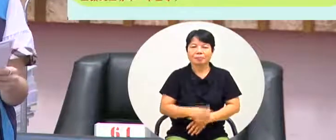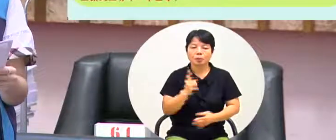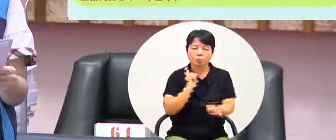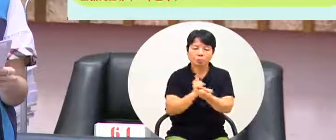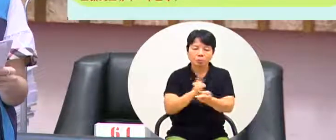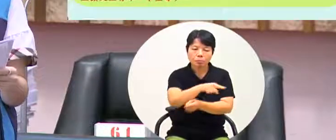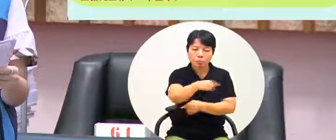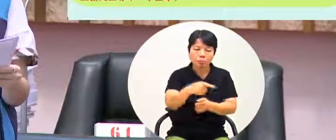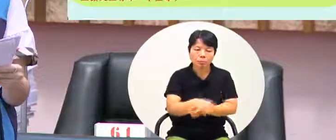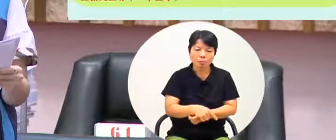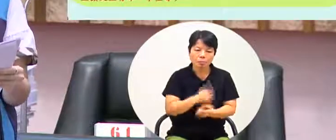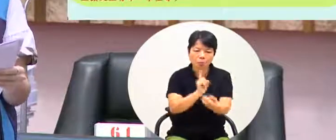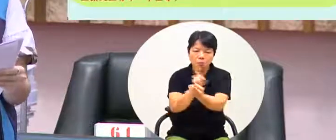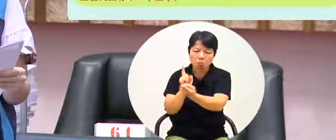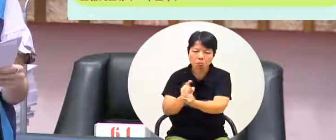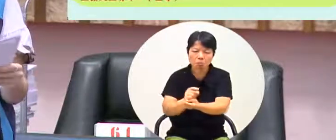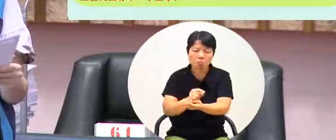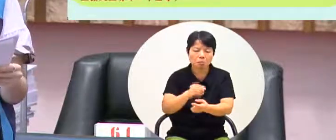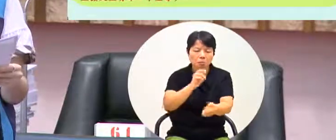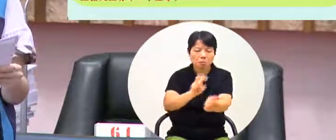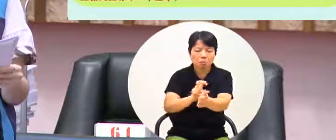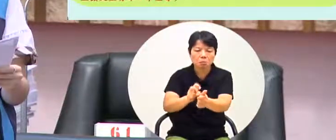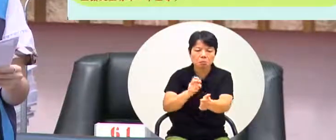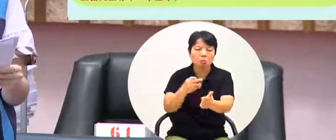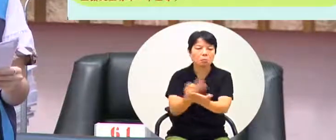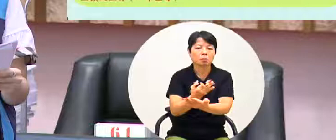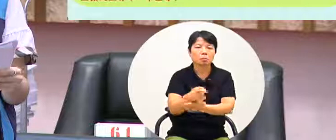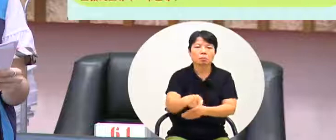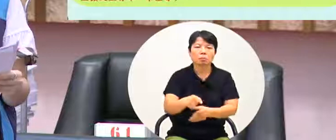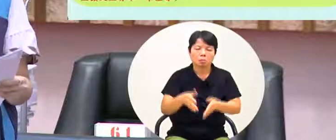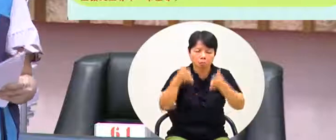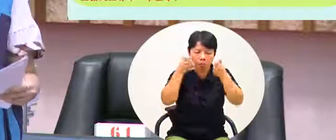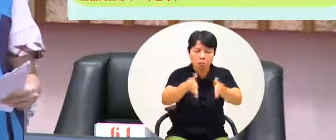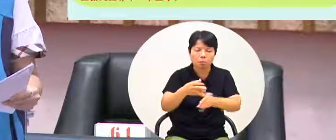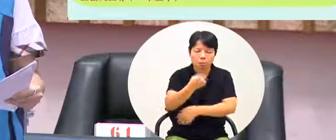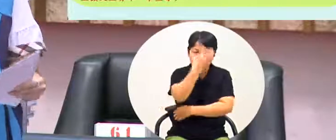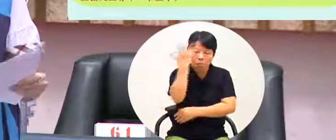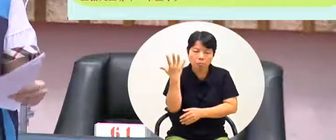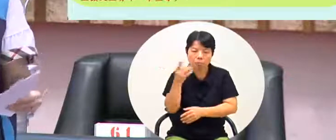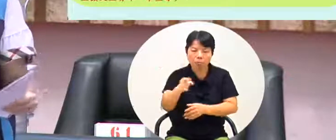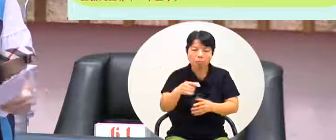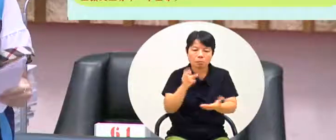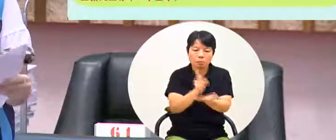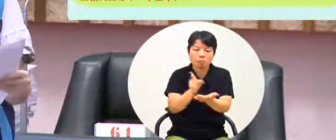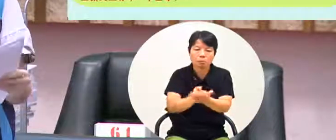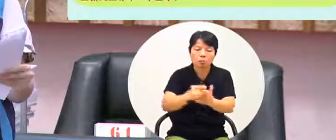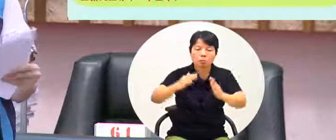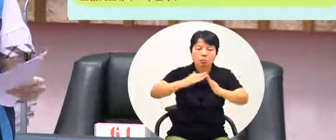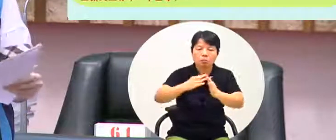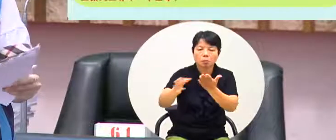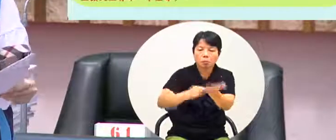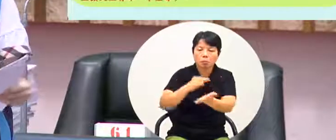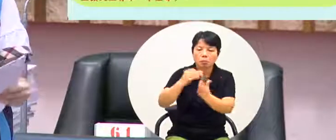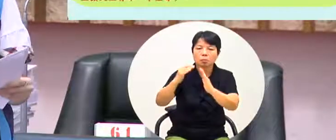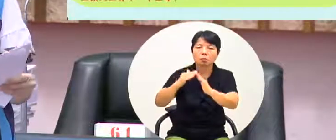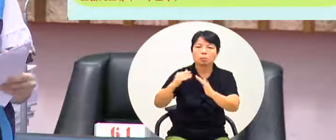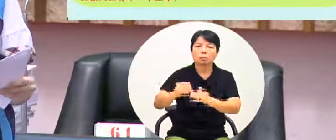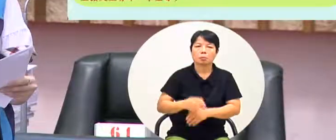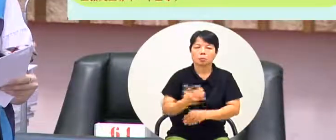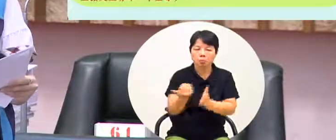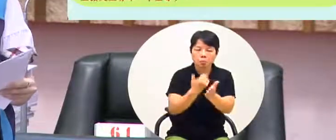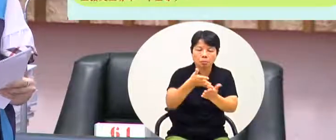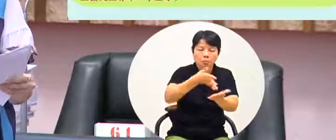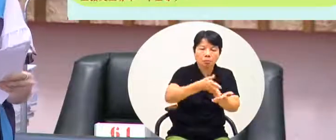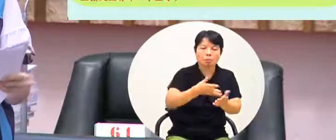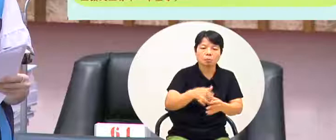么要特别提出说针对青年出租或出售？因为刚刚讲了嘛，现在很多年轻人不敢